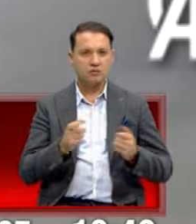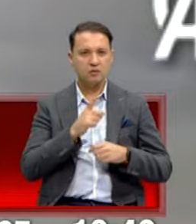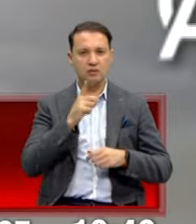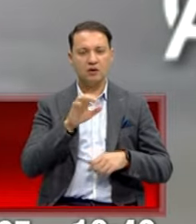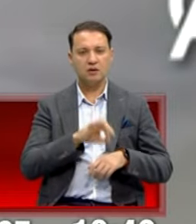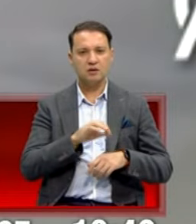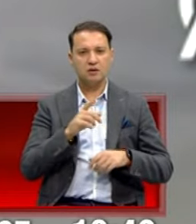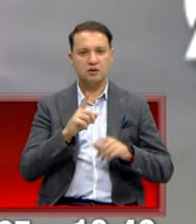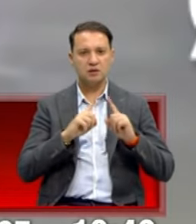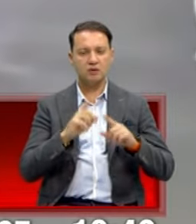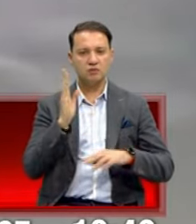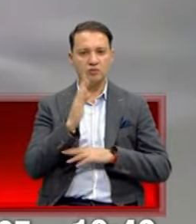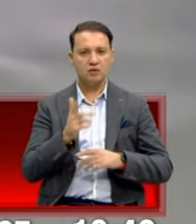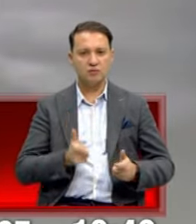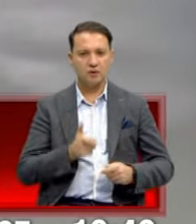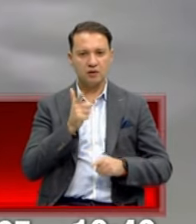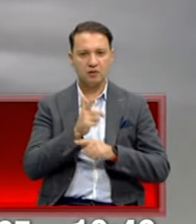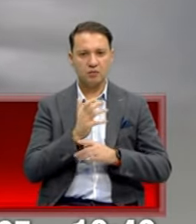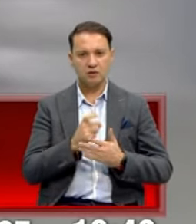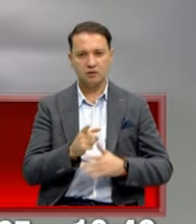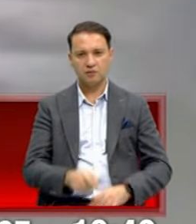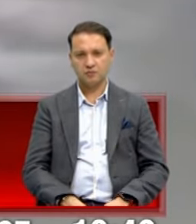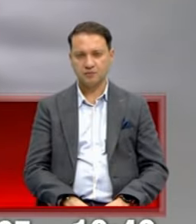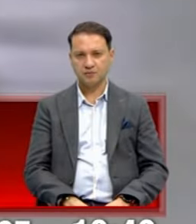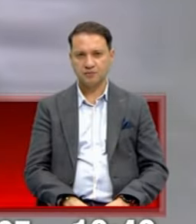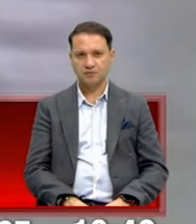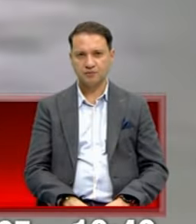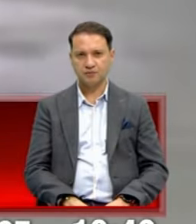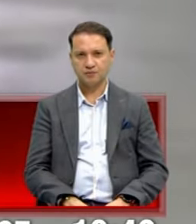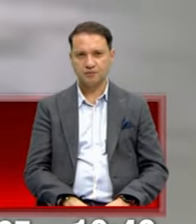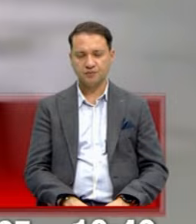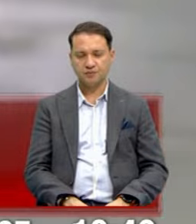O anları taksi durağının güvenlik kameraları kaydetti.